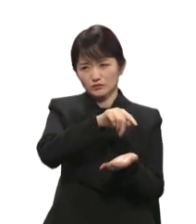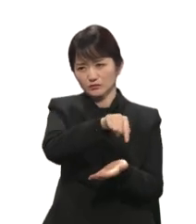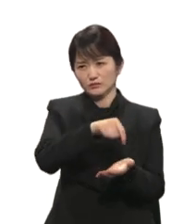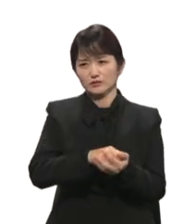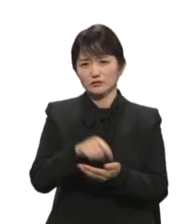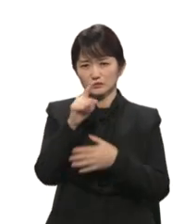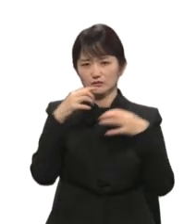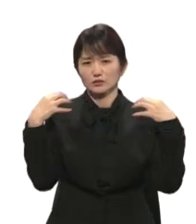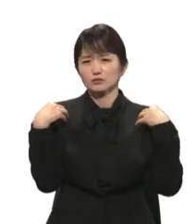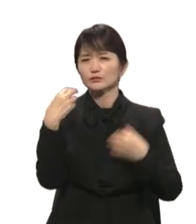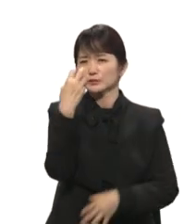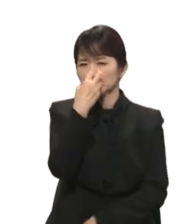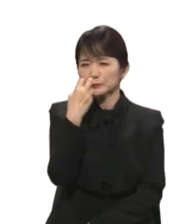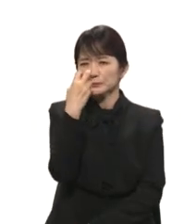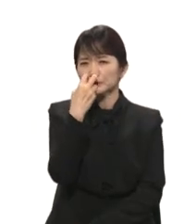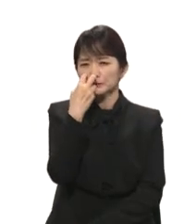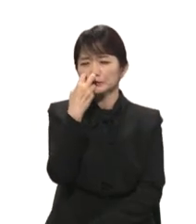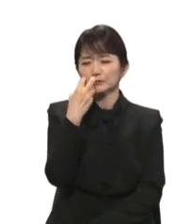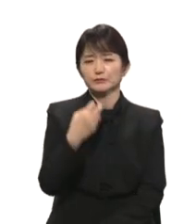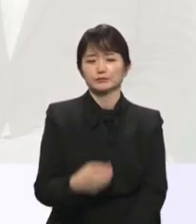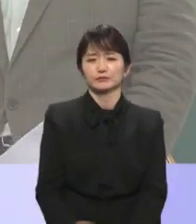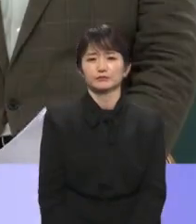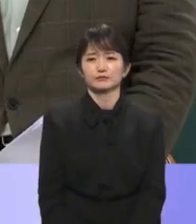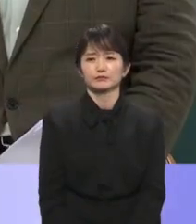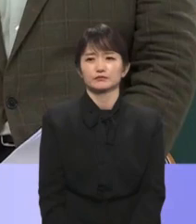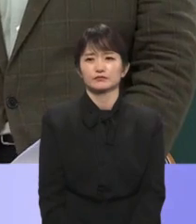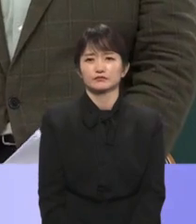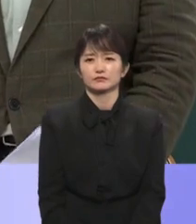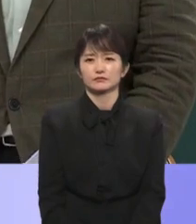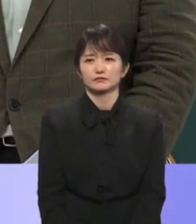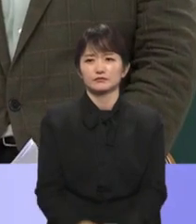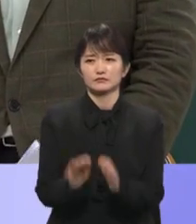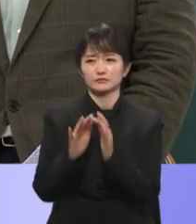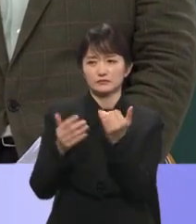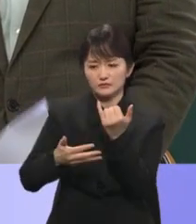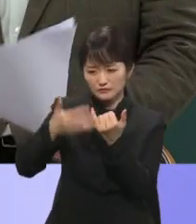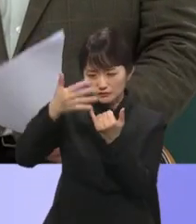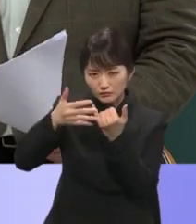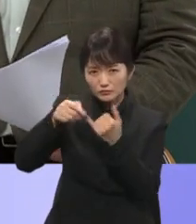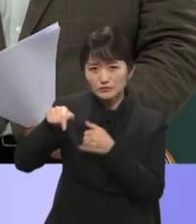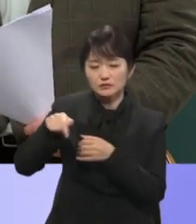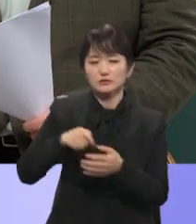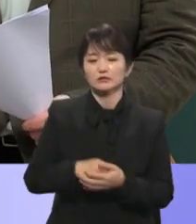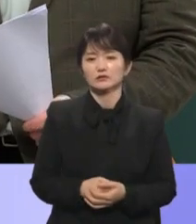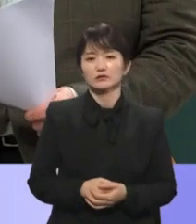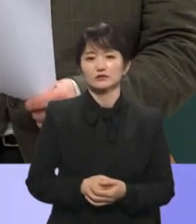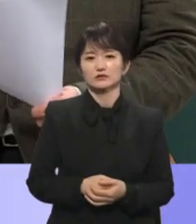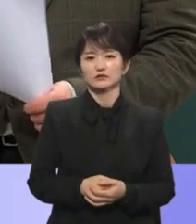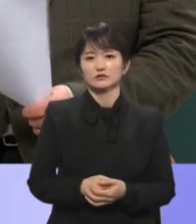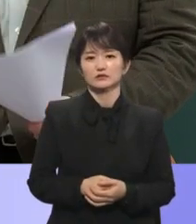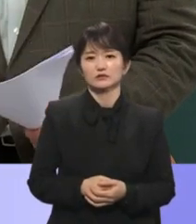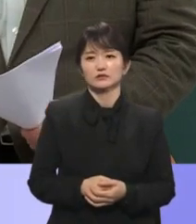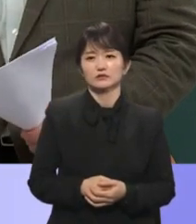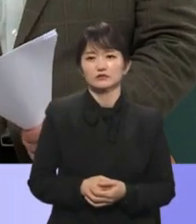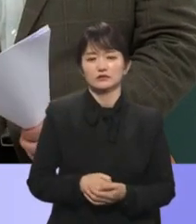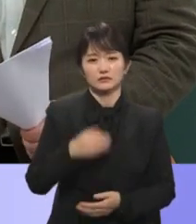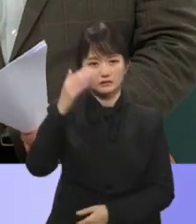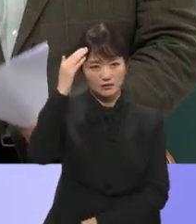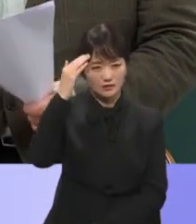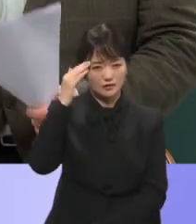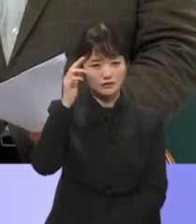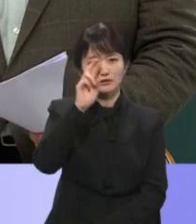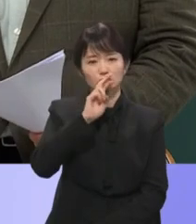정부가 조사하겠다라는 식의 이야기도 나오고 있는데요 이제 유튜브에서도 좀 보게 되면 실제로 이제 우리 케팝 콘텐츠